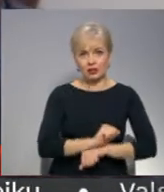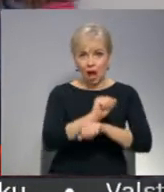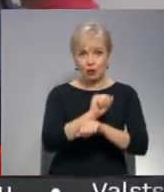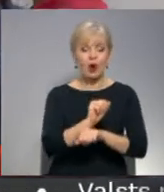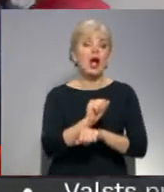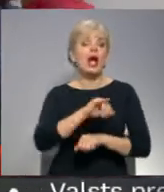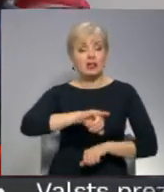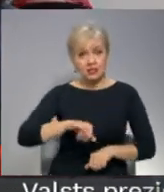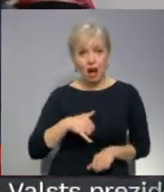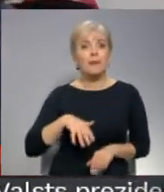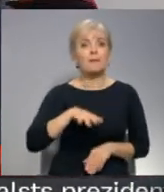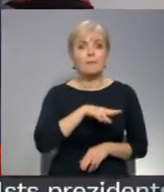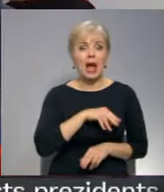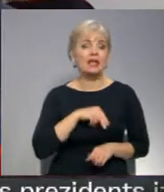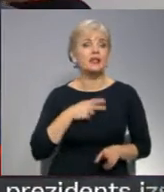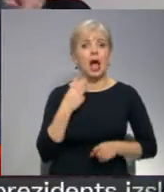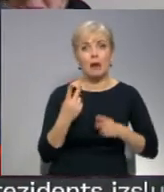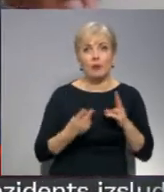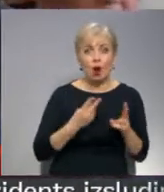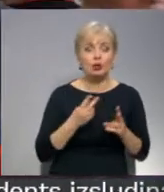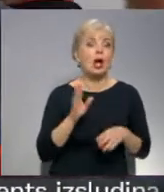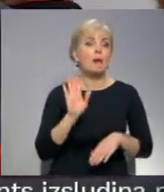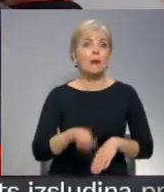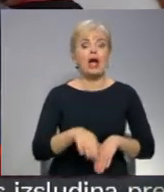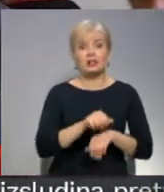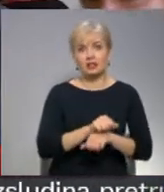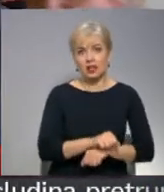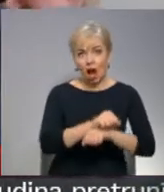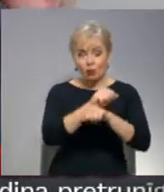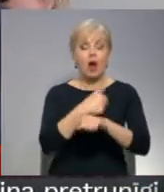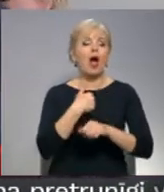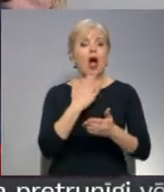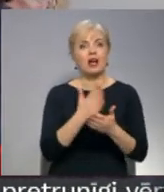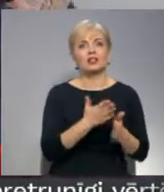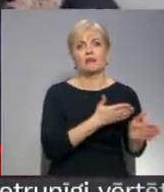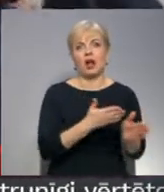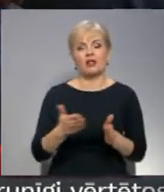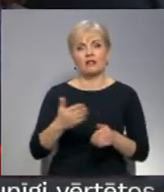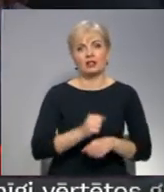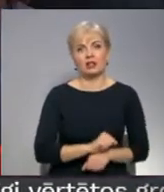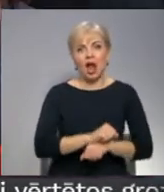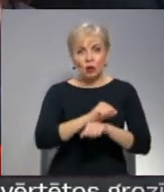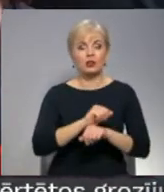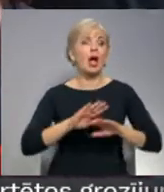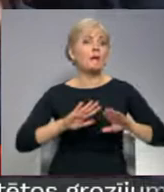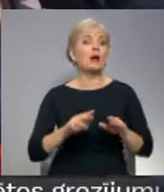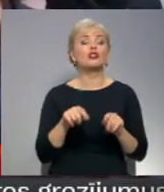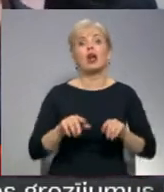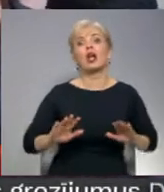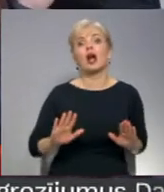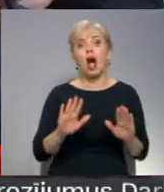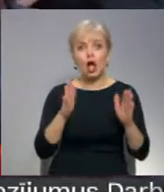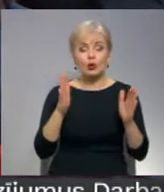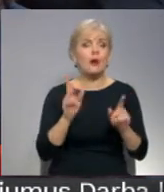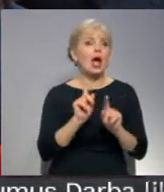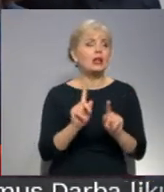Jā, mēs emocionāli visi esam par streiku un esam gatavi arī streikot, bet šajā gadījumā, kad